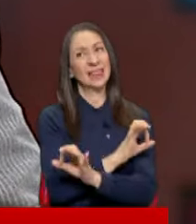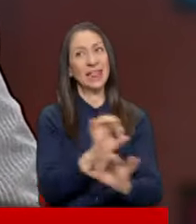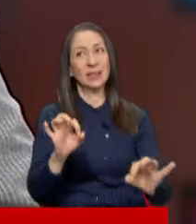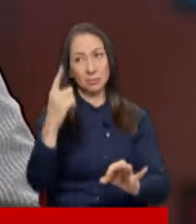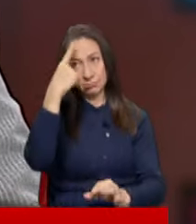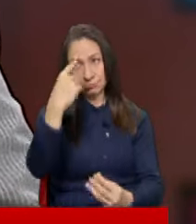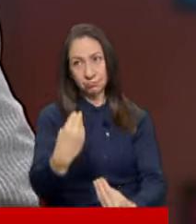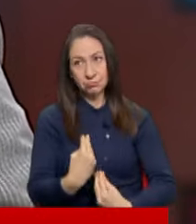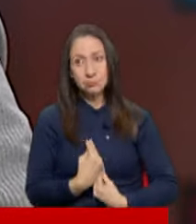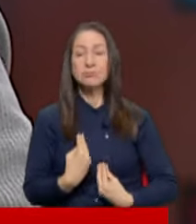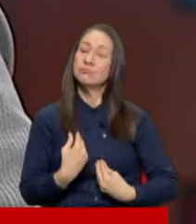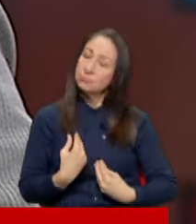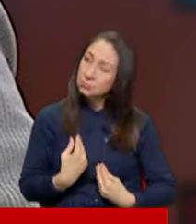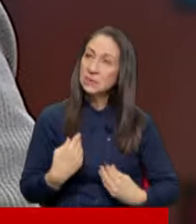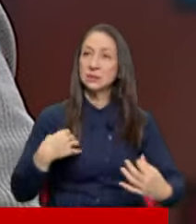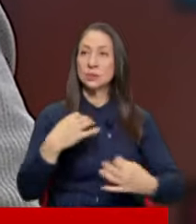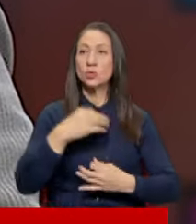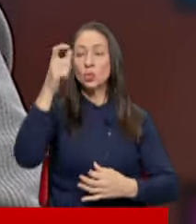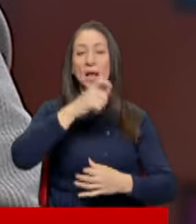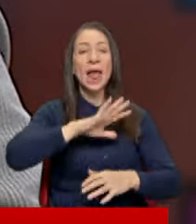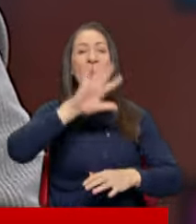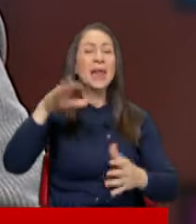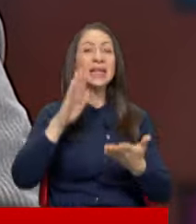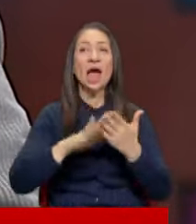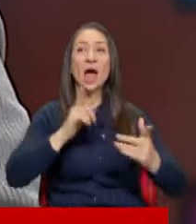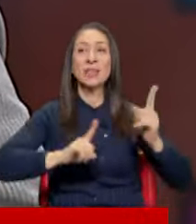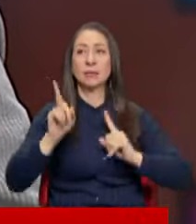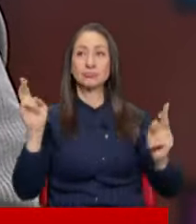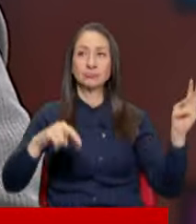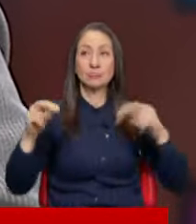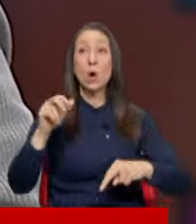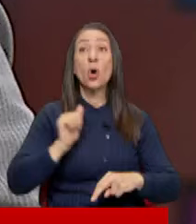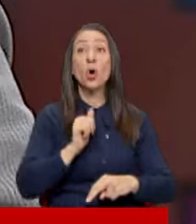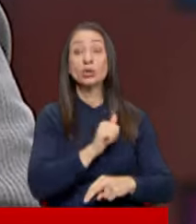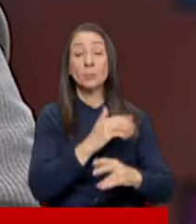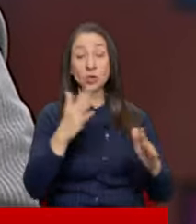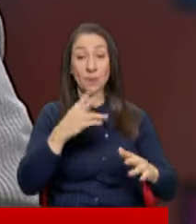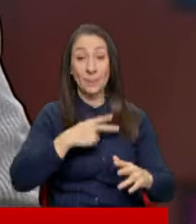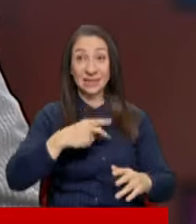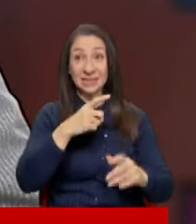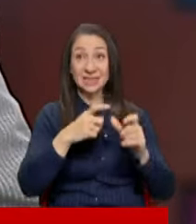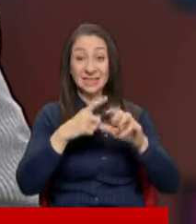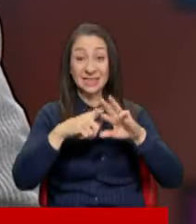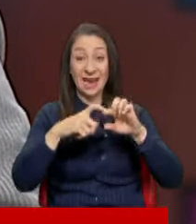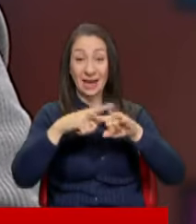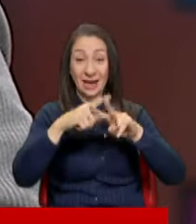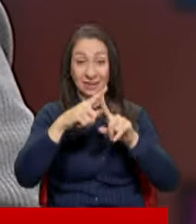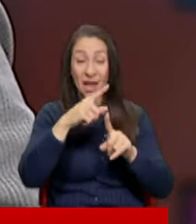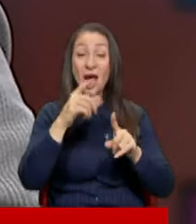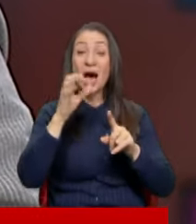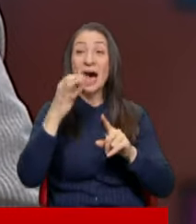şekilde ortaya koymuştur Türkiye'nin her yerinde elimizden geldiğince aday çıkarttık or u büyükşehir'de serat Çelebioğlu